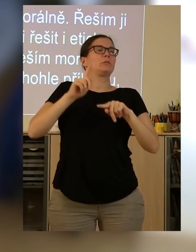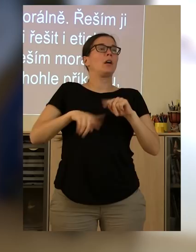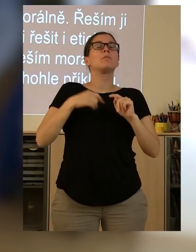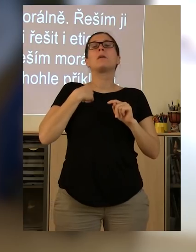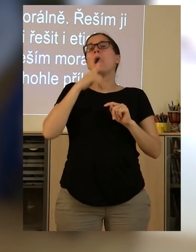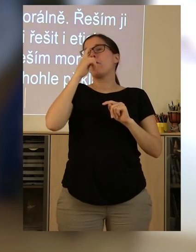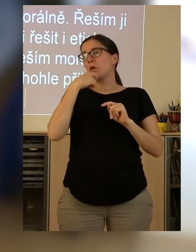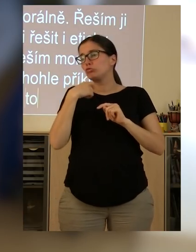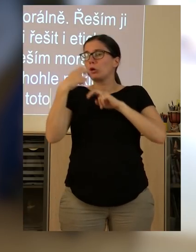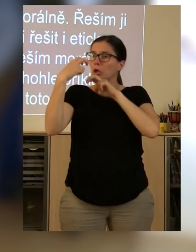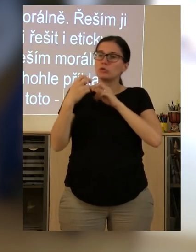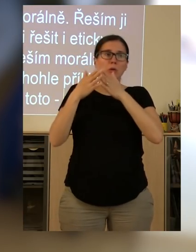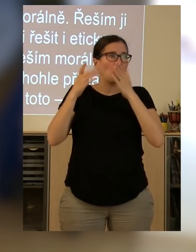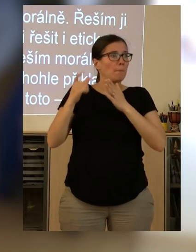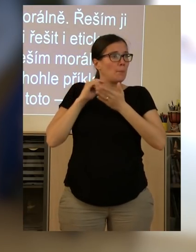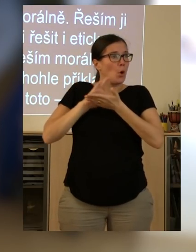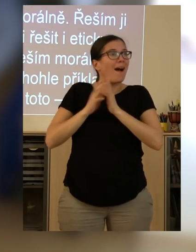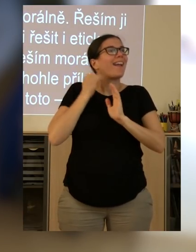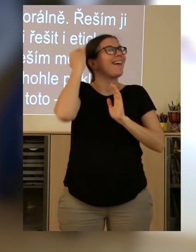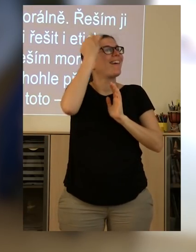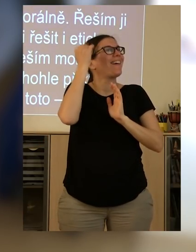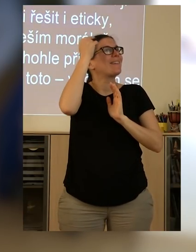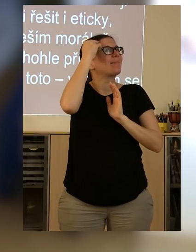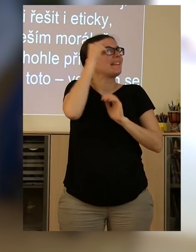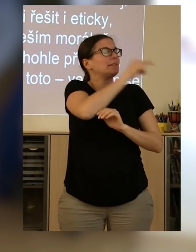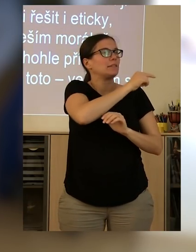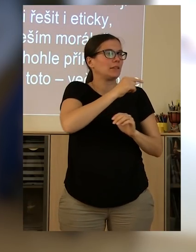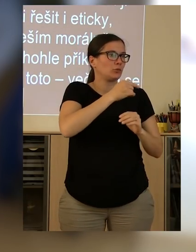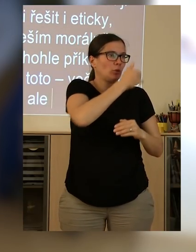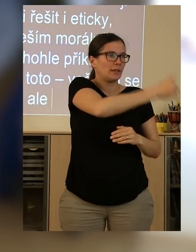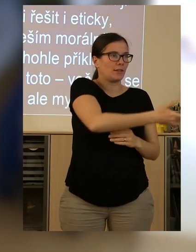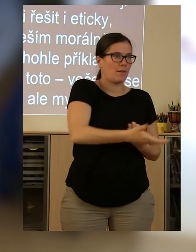se svojí manželkou, ale myslím na sousedku.